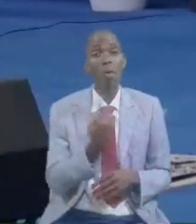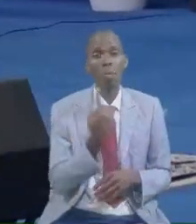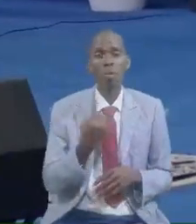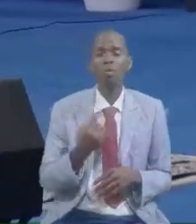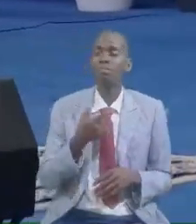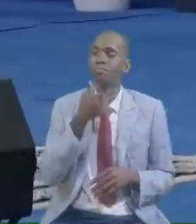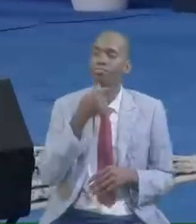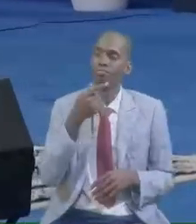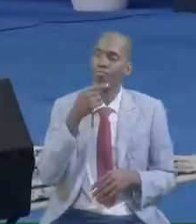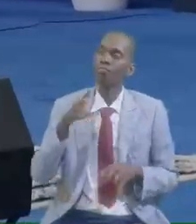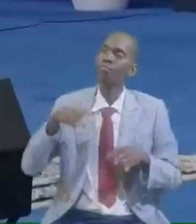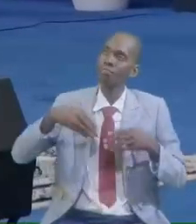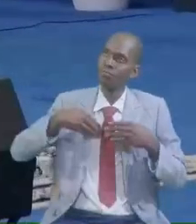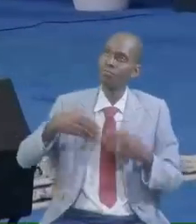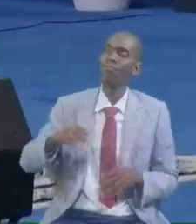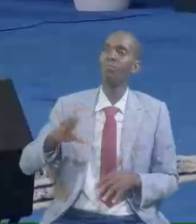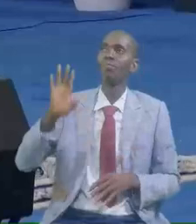main.